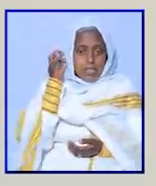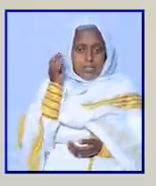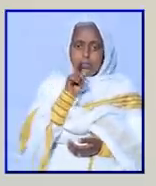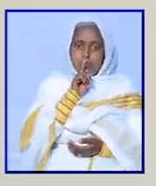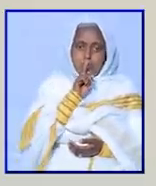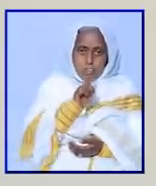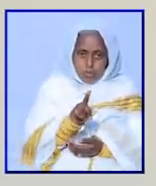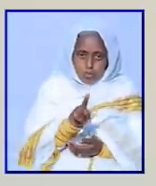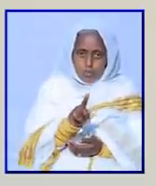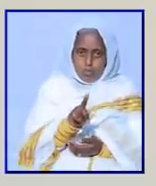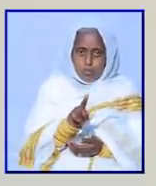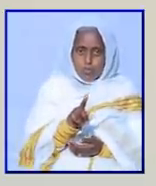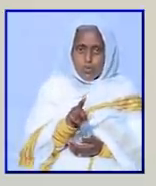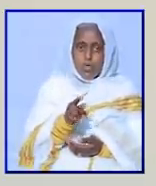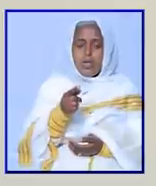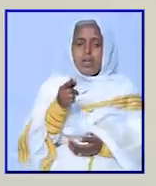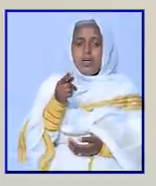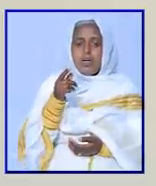እዝሙ እቱ